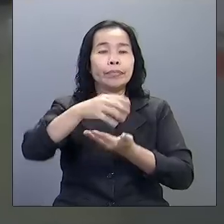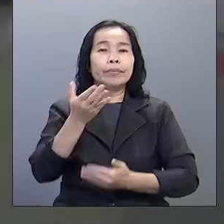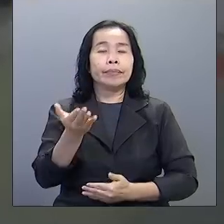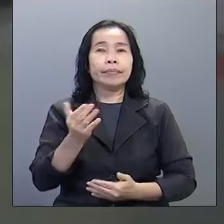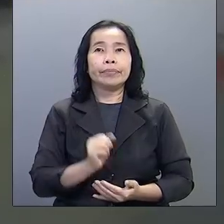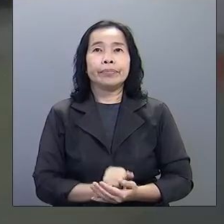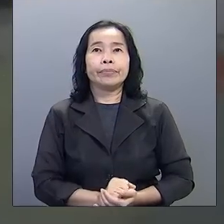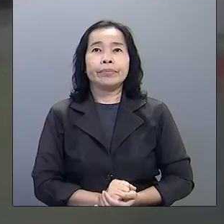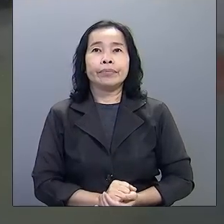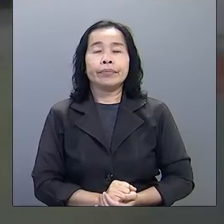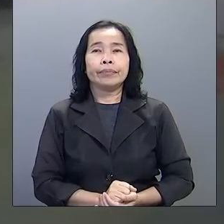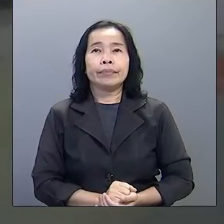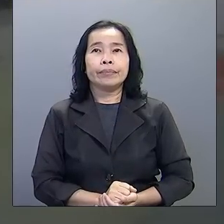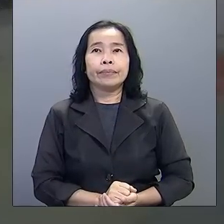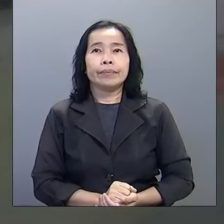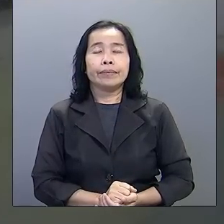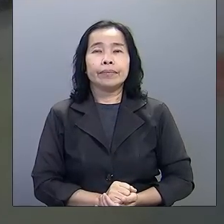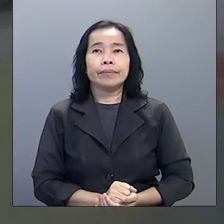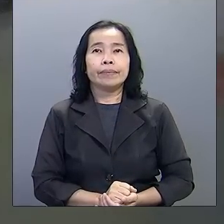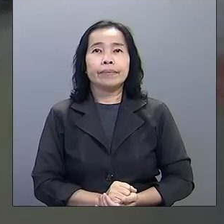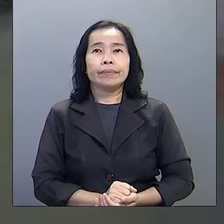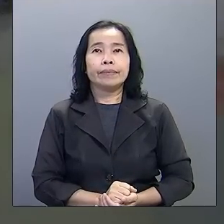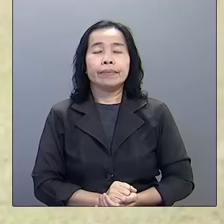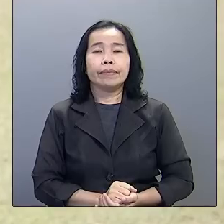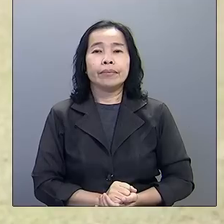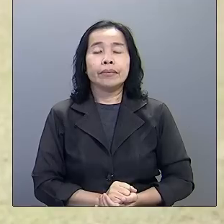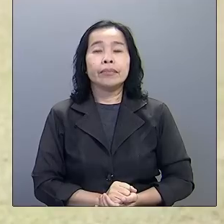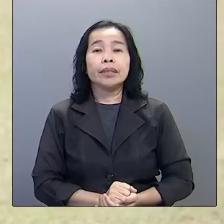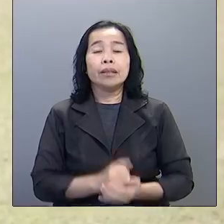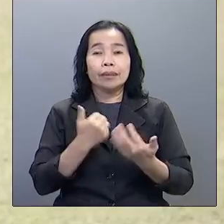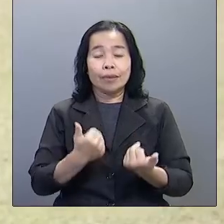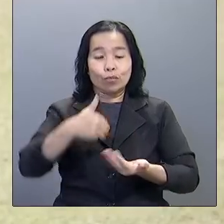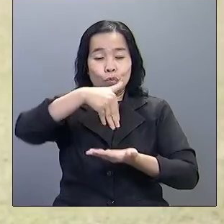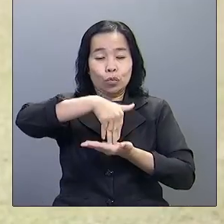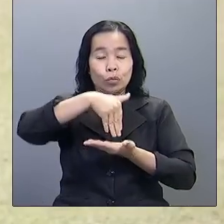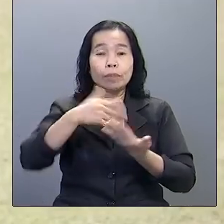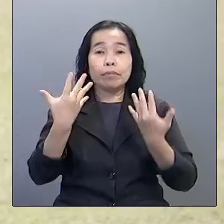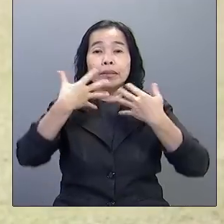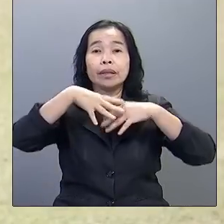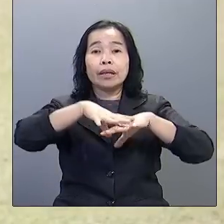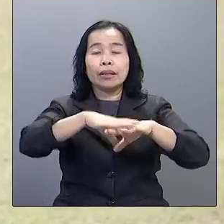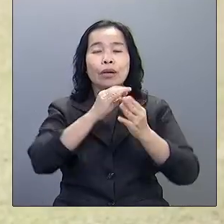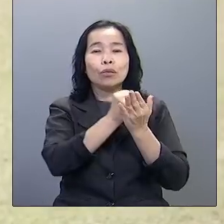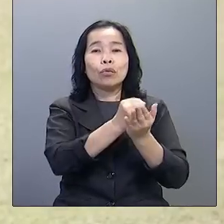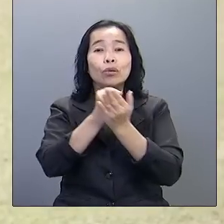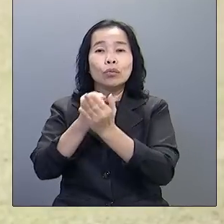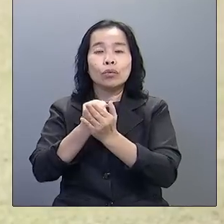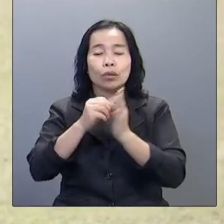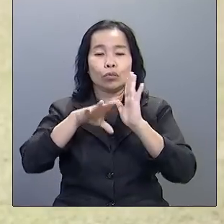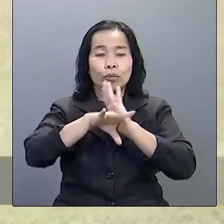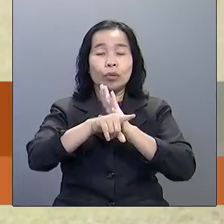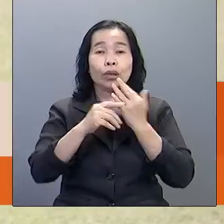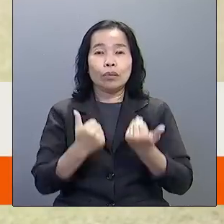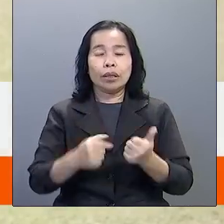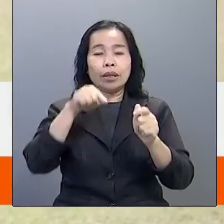คุณพัทราพรคะ คุณพรหมดีคุณจิรัชตาคะที่ศูนย์ประสานงานรอคอยและช่วยเหลือแห่งนี้นะคะที่สัตหี